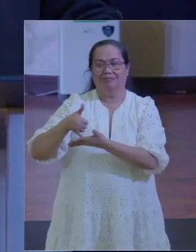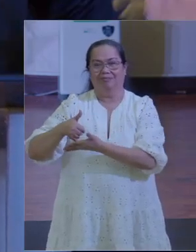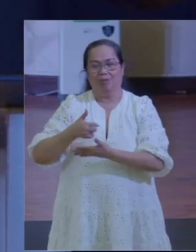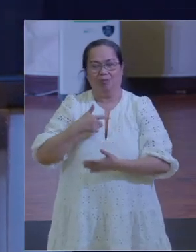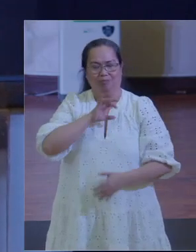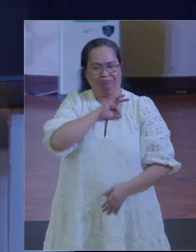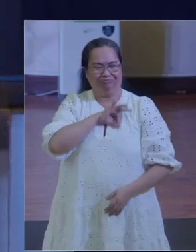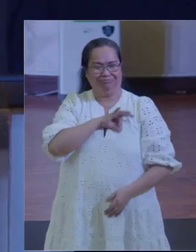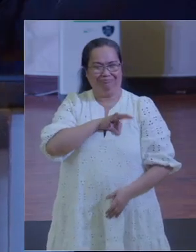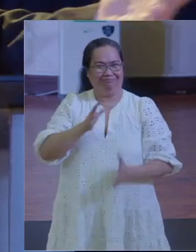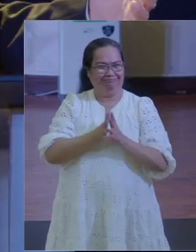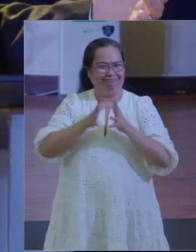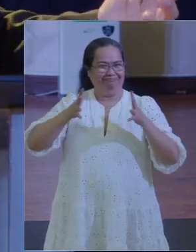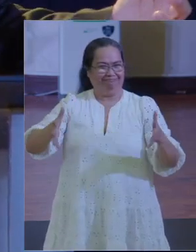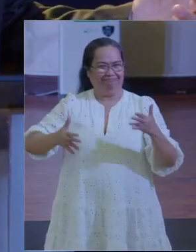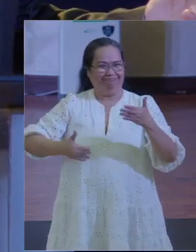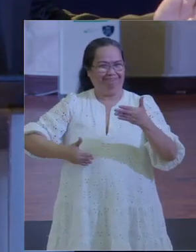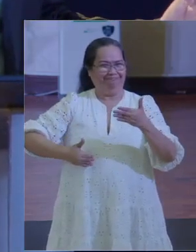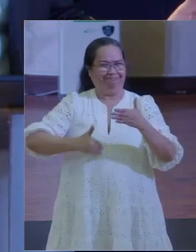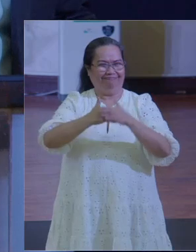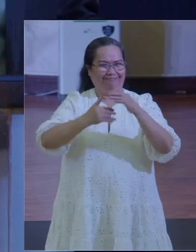Talagang you reach it.